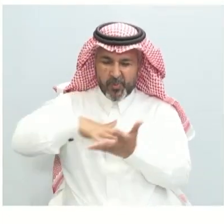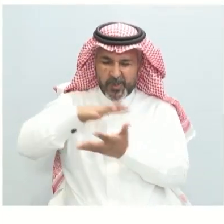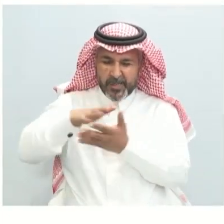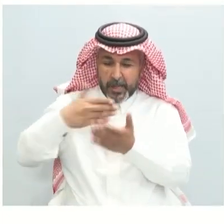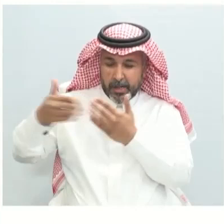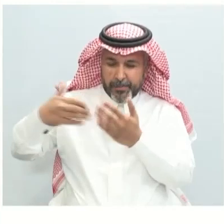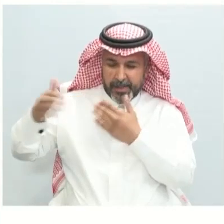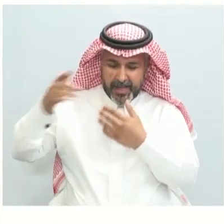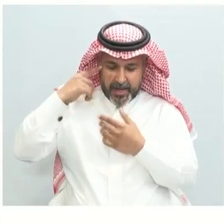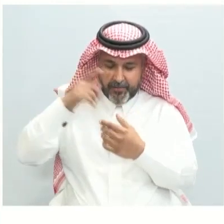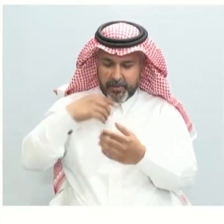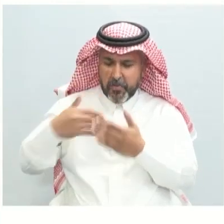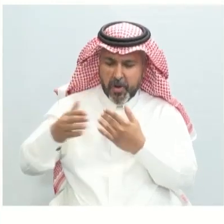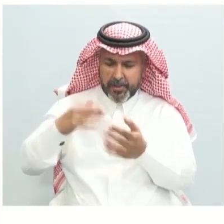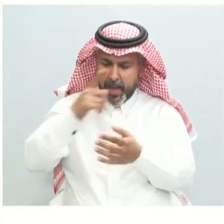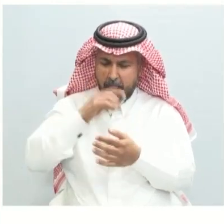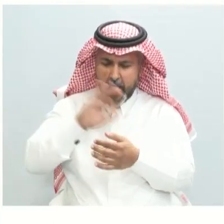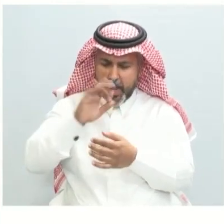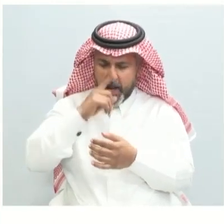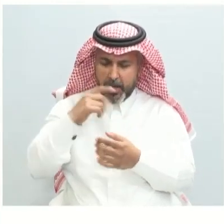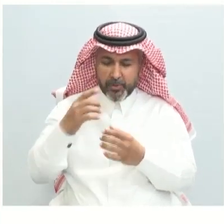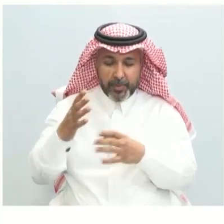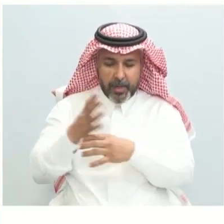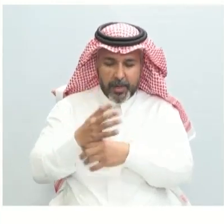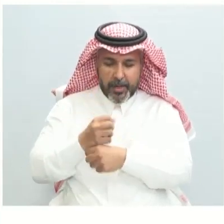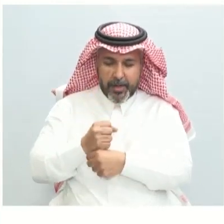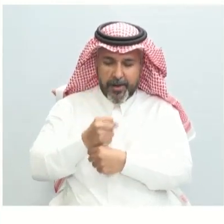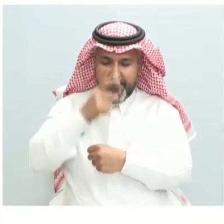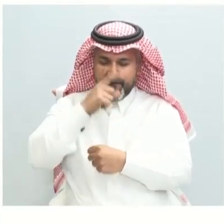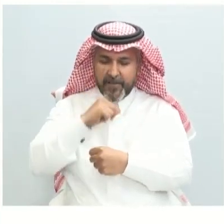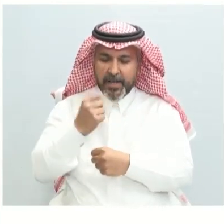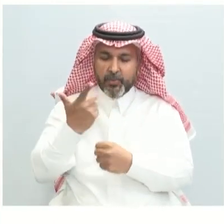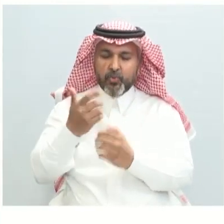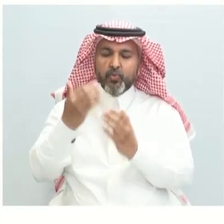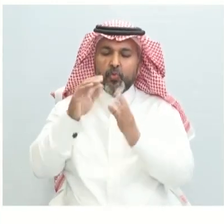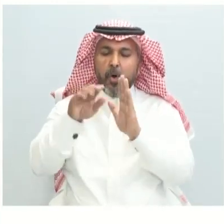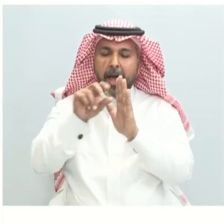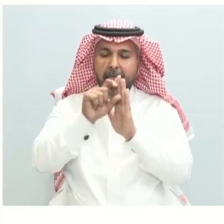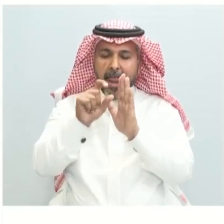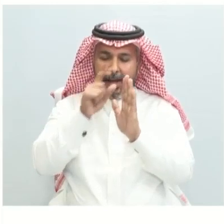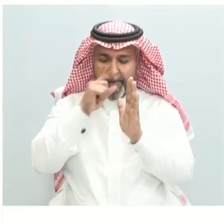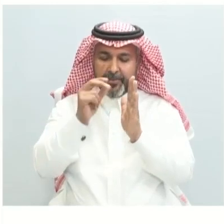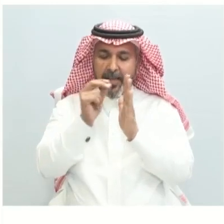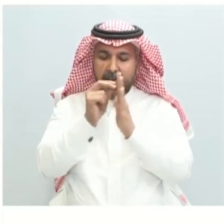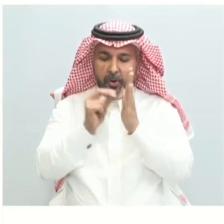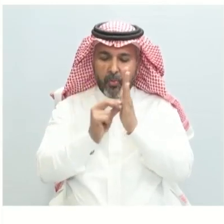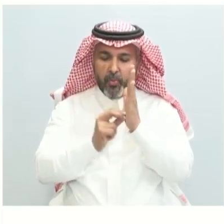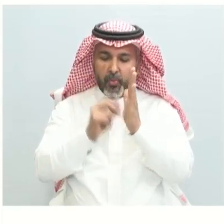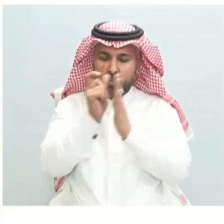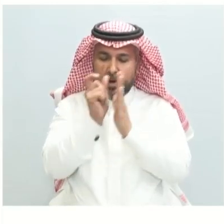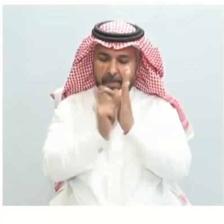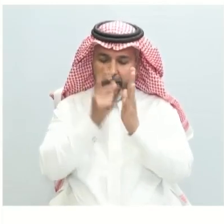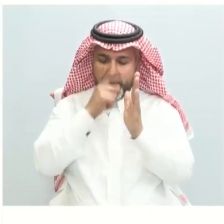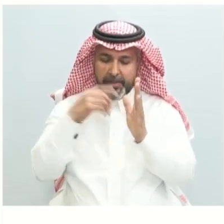الدوله وعلاقتها وعلاقاتها العامه او يسيء الى كرامه الانسان وحقوقه